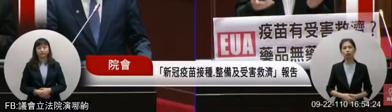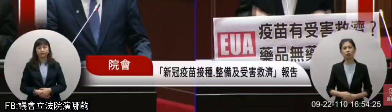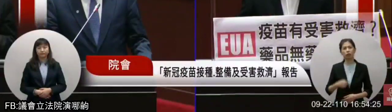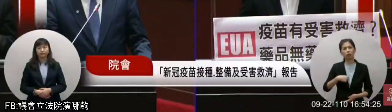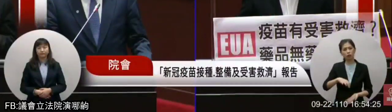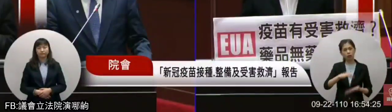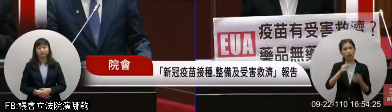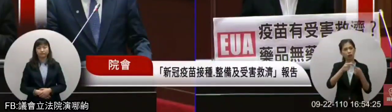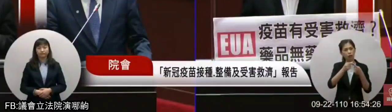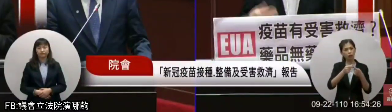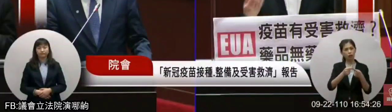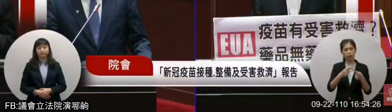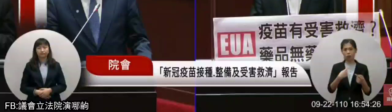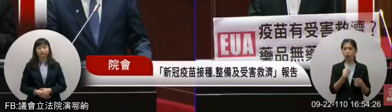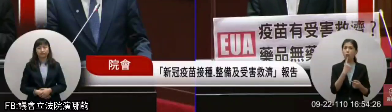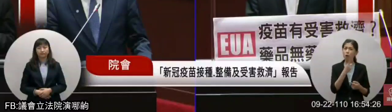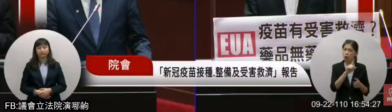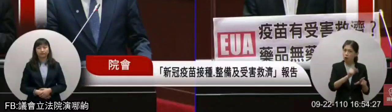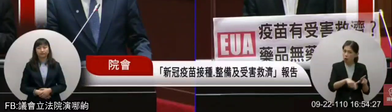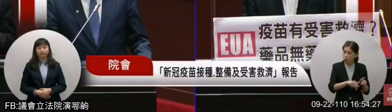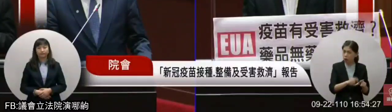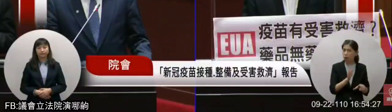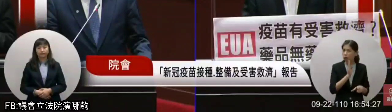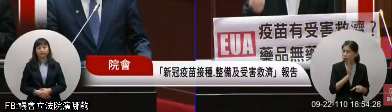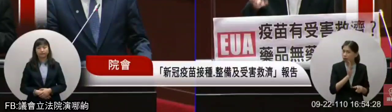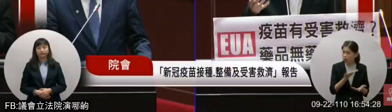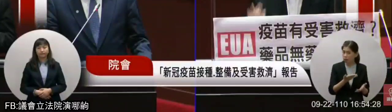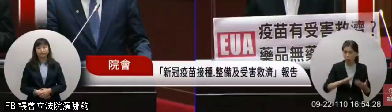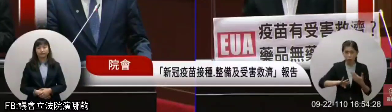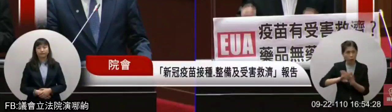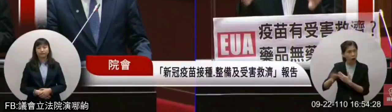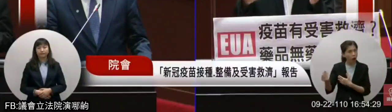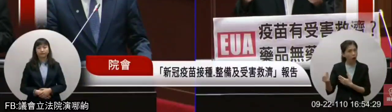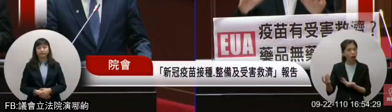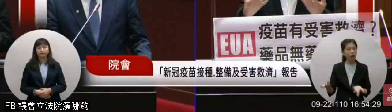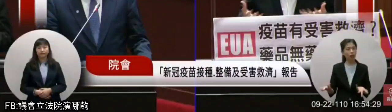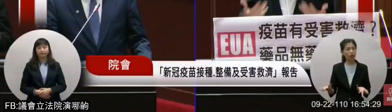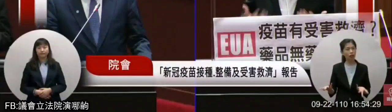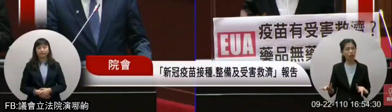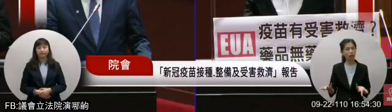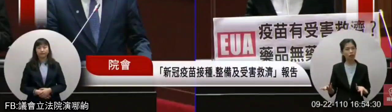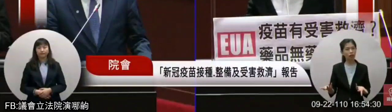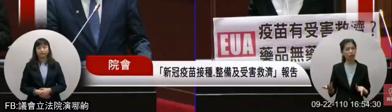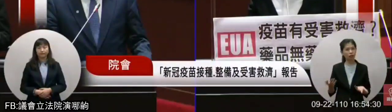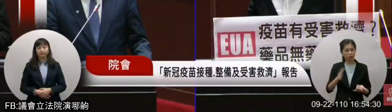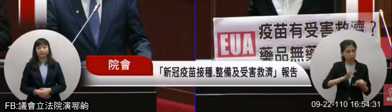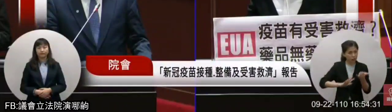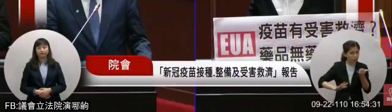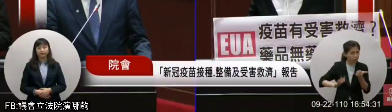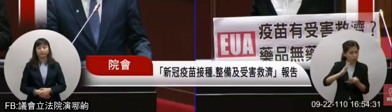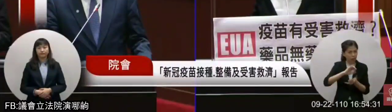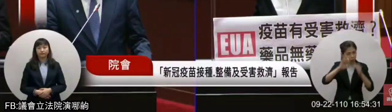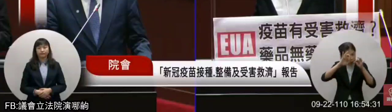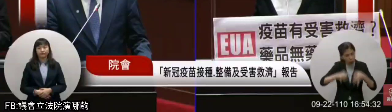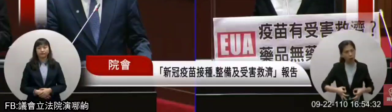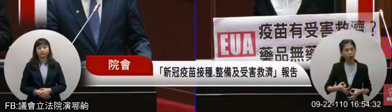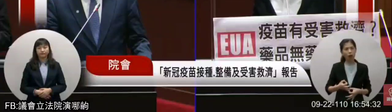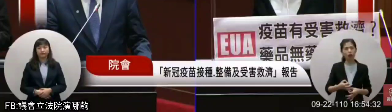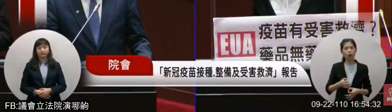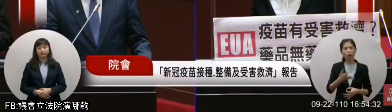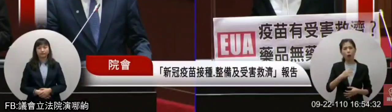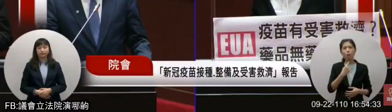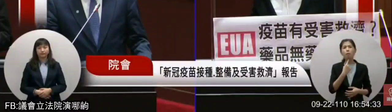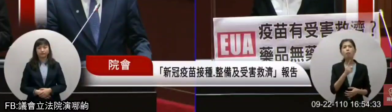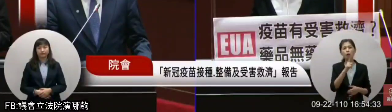个，难道只有官贸可以做？好像又国内又是除了他，所以到底是我们整个台湾要来检讨，为什么我们只有靠官